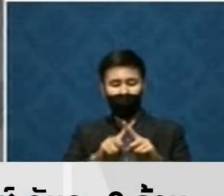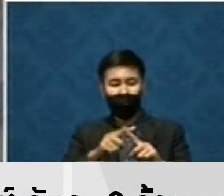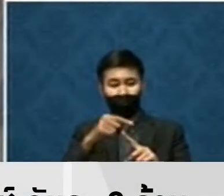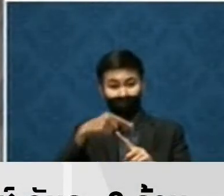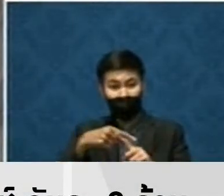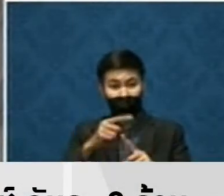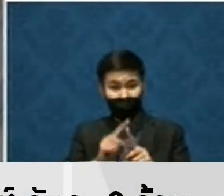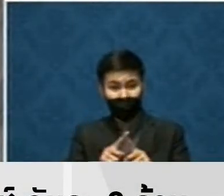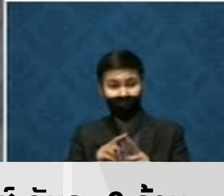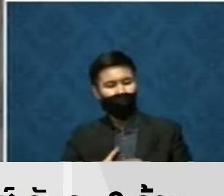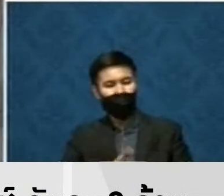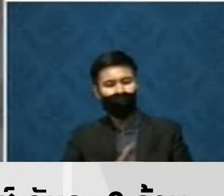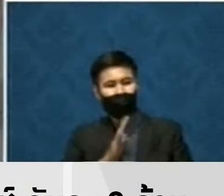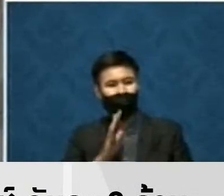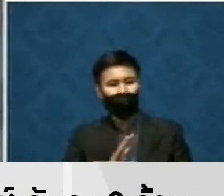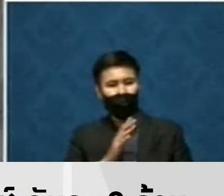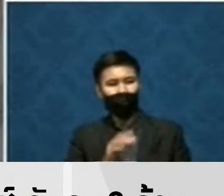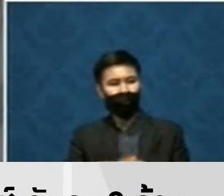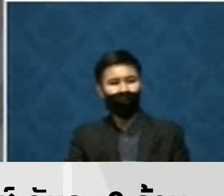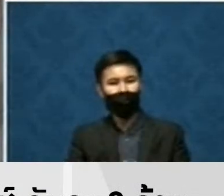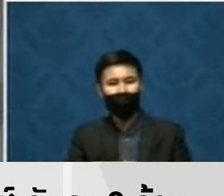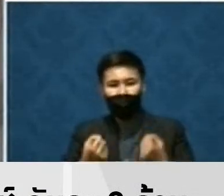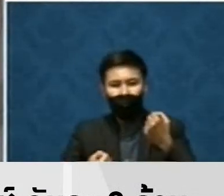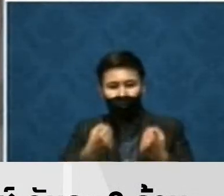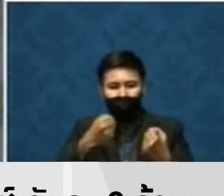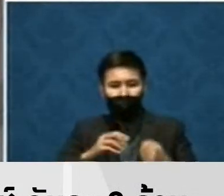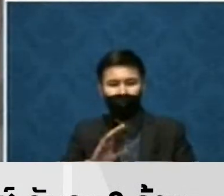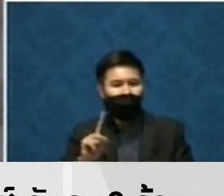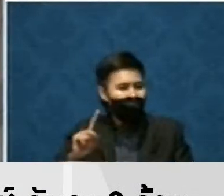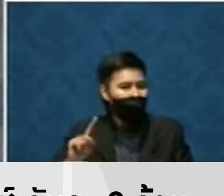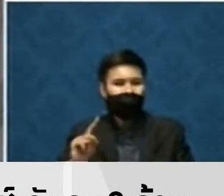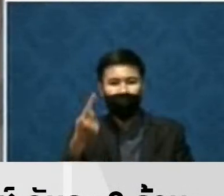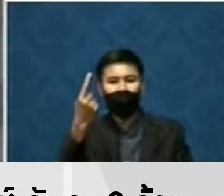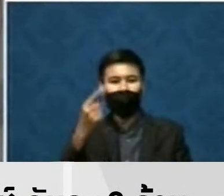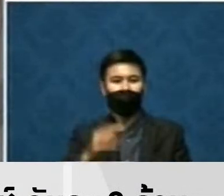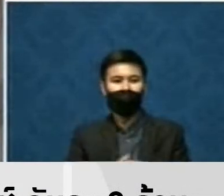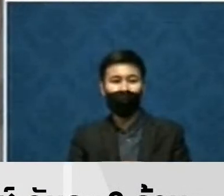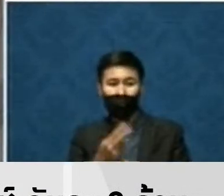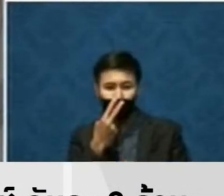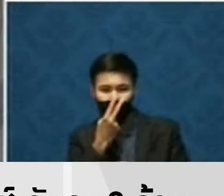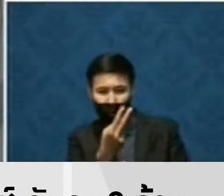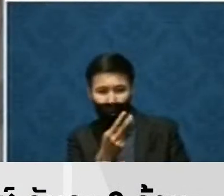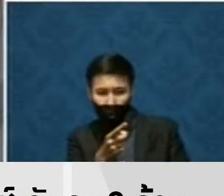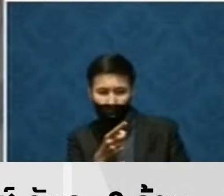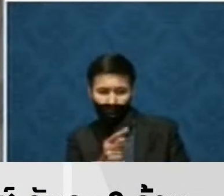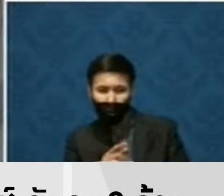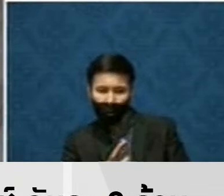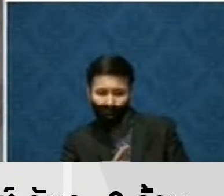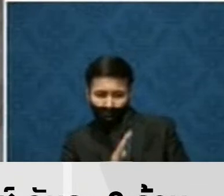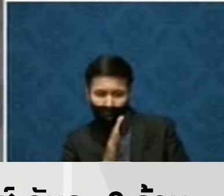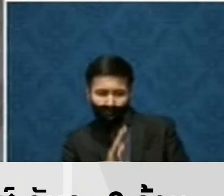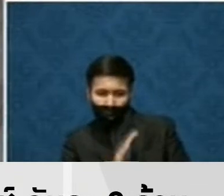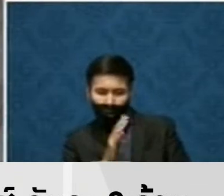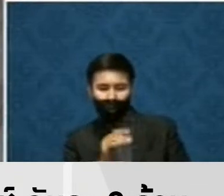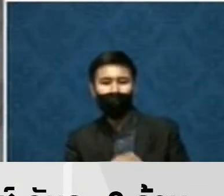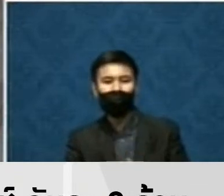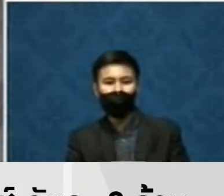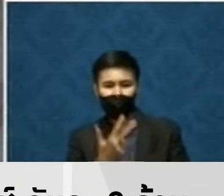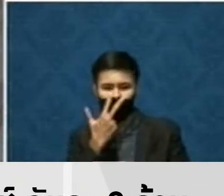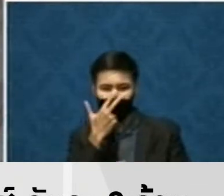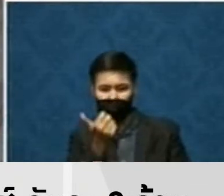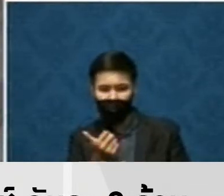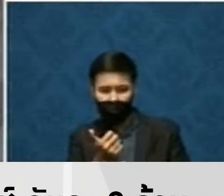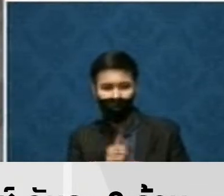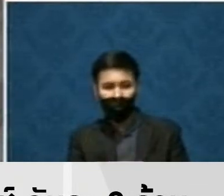ชนิดเนี่ยนั้นหยิบมาก็คือเออโครงการพัฒนาและเสริมสร้างการเมืองของสวม.คผม